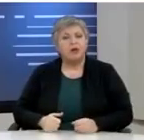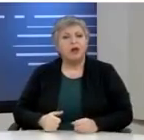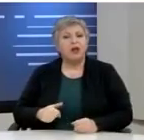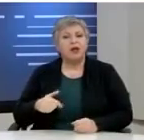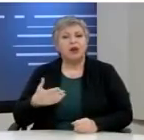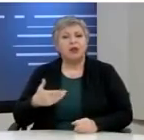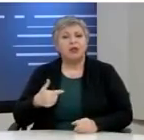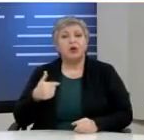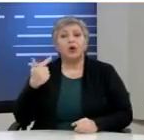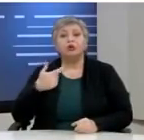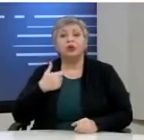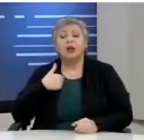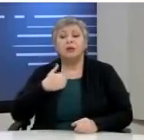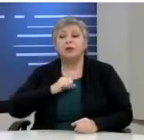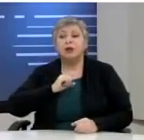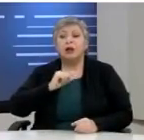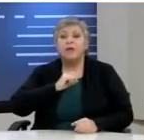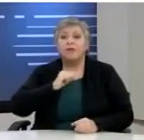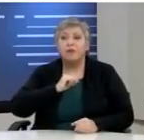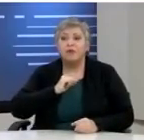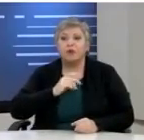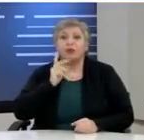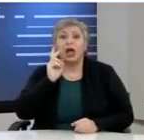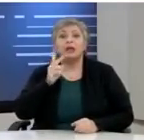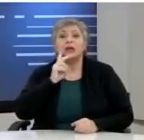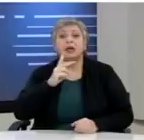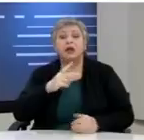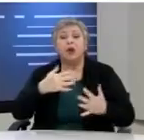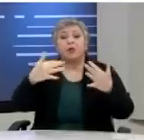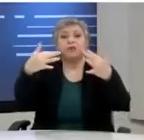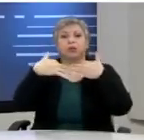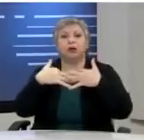Ότι από Βορρά είναι η απειλή. Δεν είναι από Βορρά η απειλή.